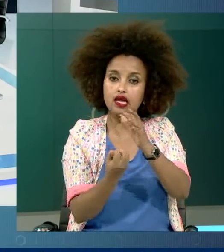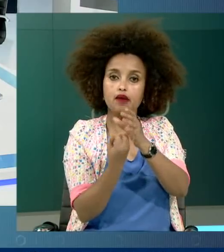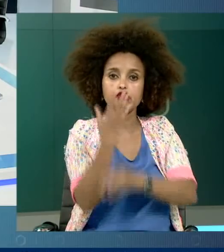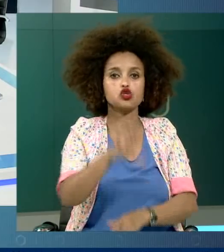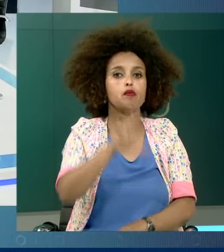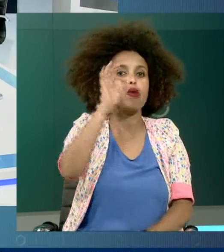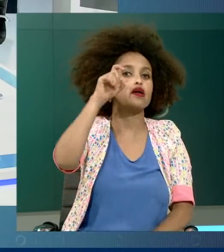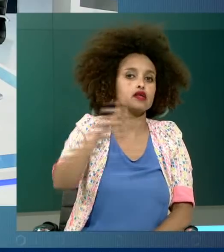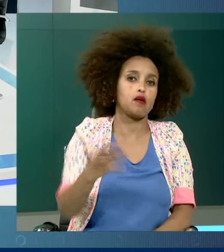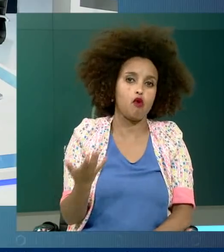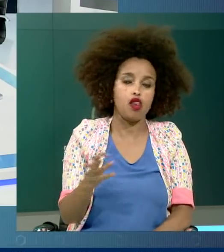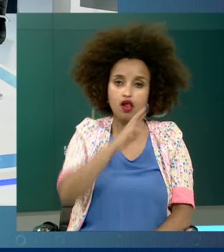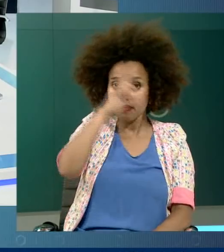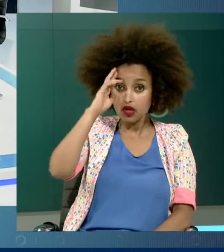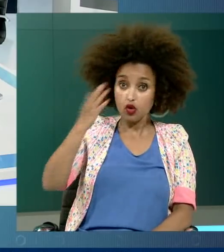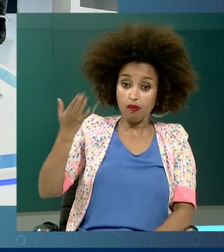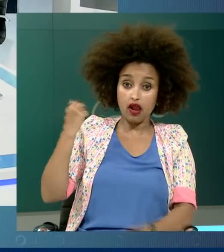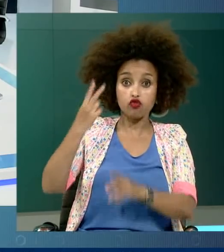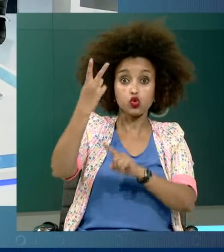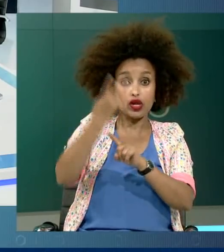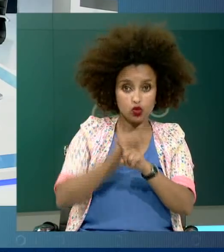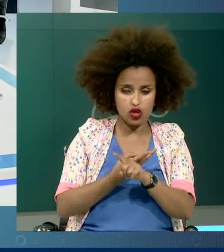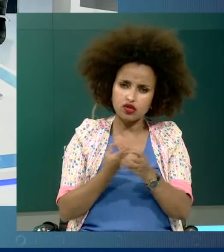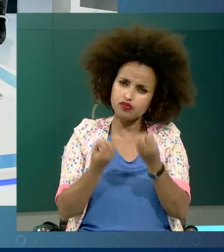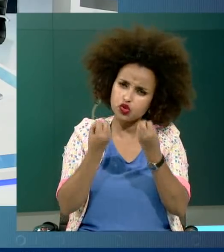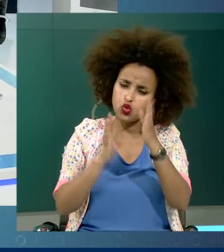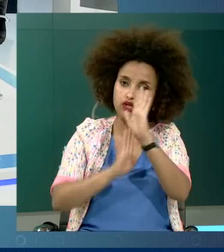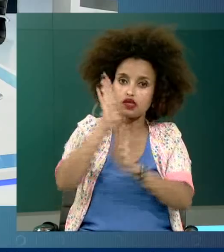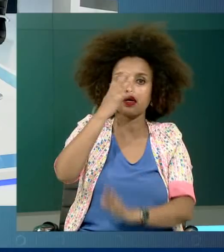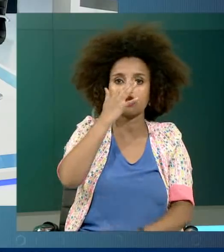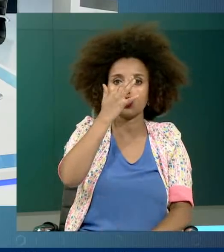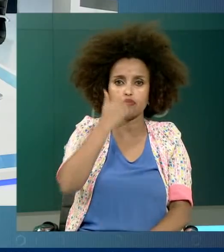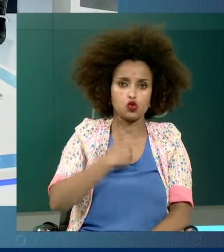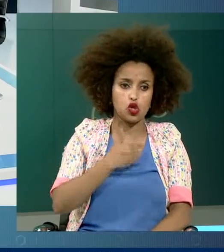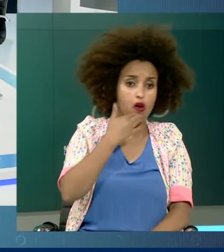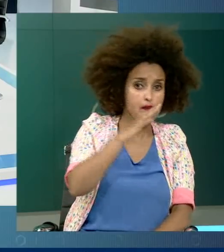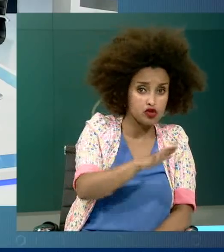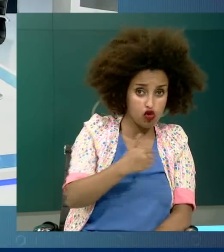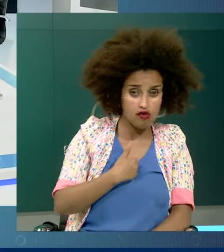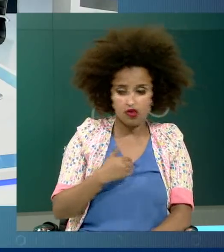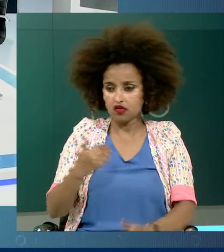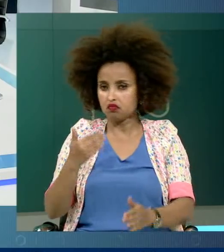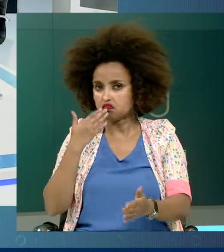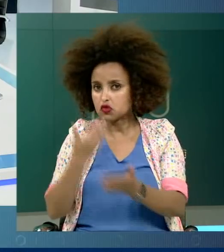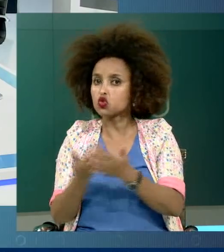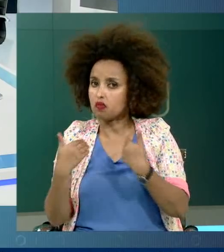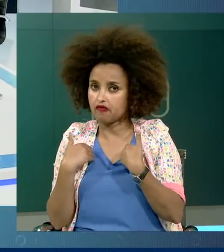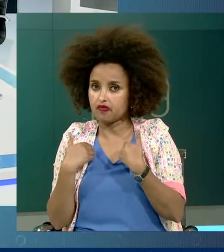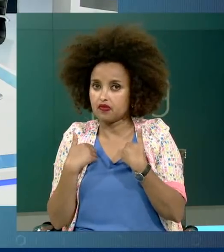መቻል አለበት። ምክንያቱም ባለፉት ሁለት ወራት ያው ብዙ ያዳበርናቸው ልምዶች አሉ፣ መጥፎም ጥሩም ልምዶች ያዳብረናል። እና